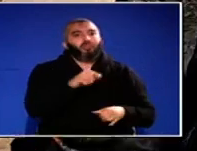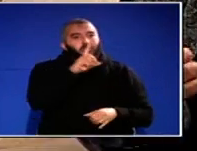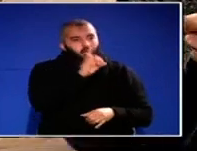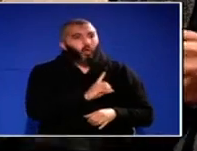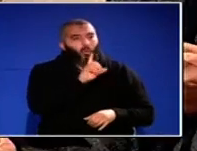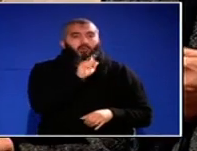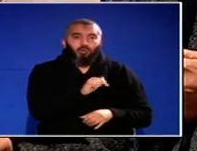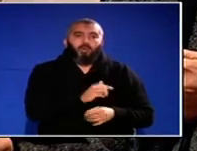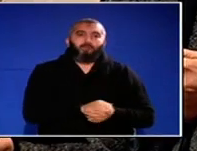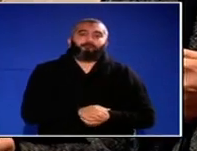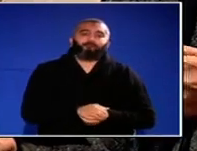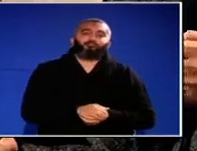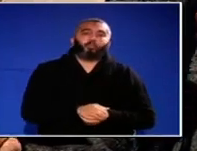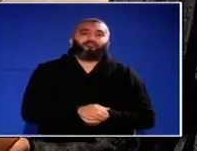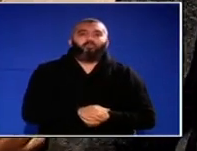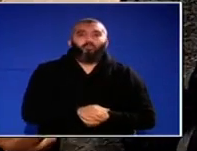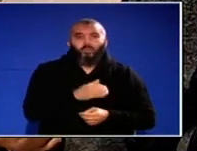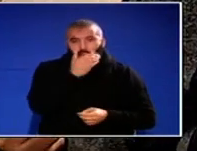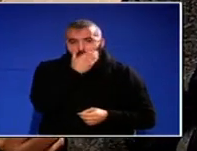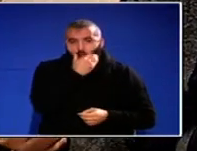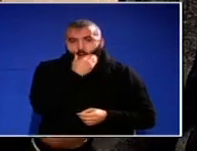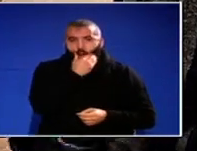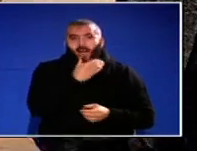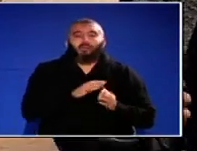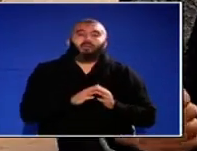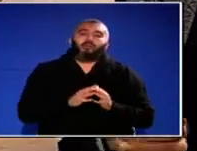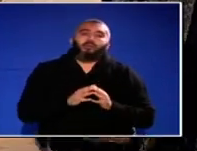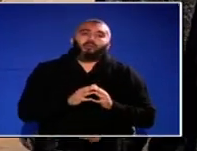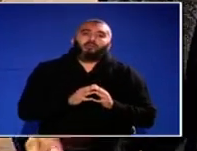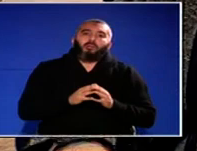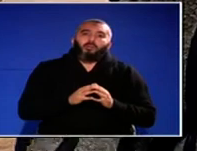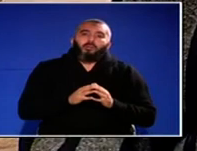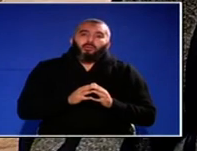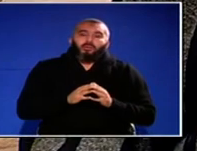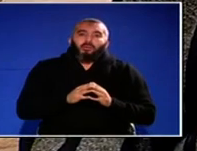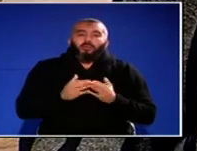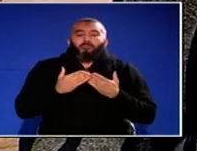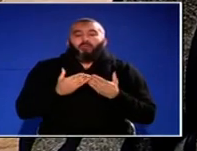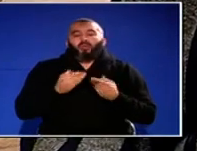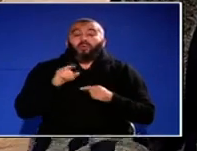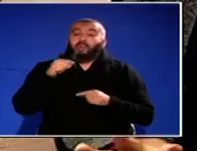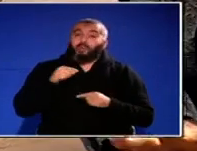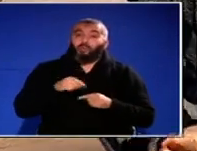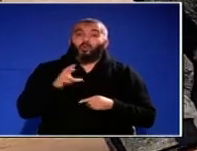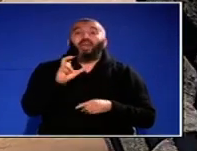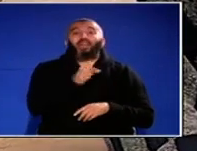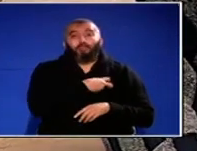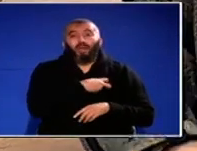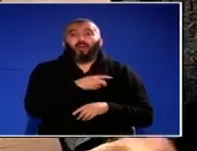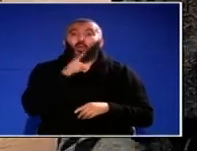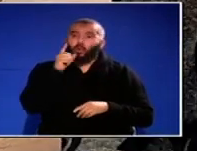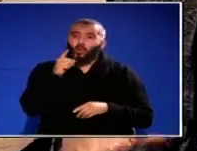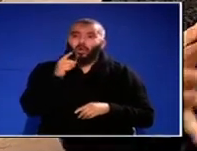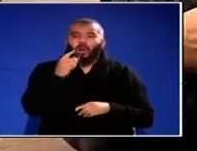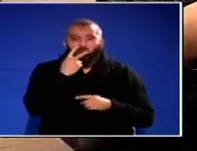هل فقط ابناء الابناء فقط ام يدخلوا معهم، هذا هذا هذا يحتاج الى الموثق هو اللي يثبت لهم